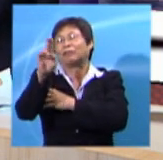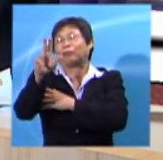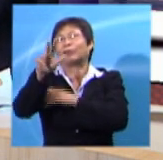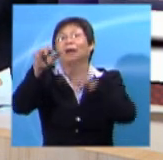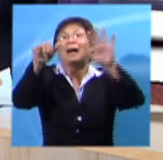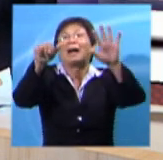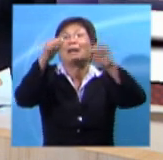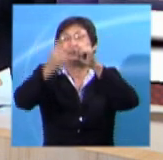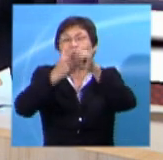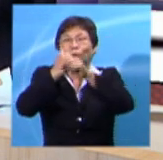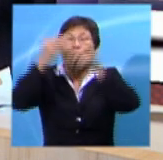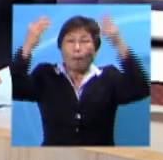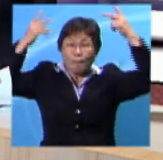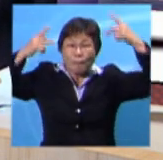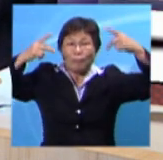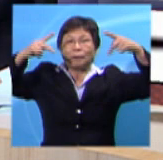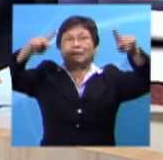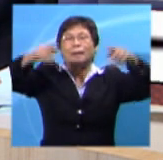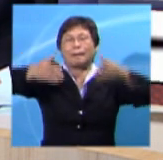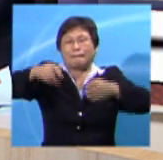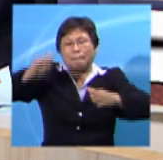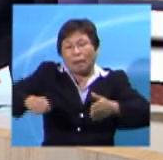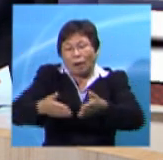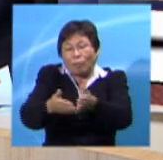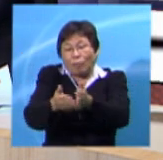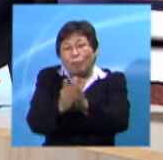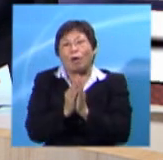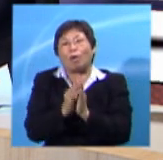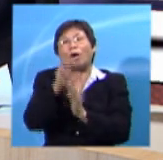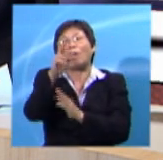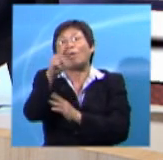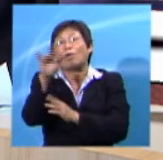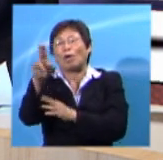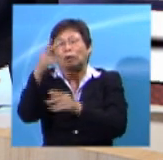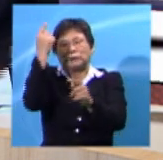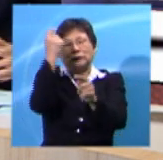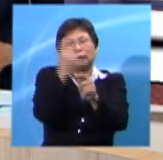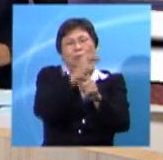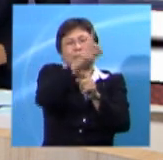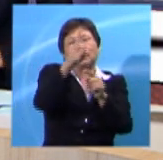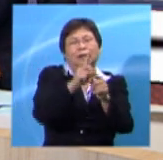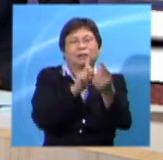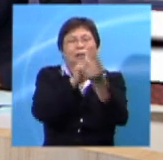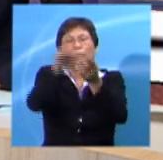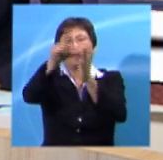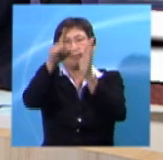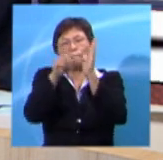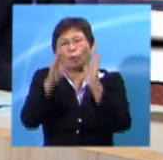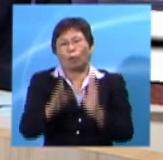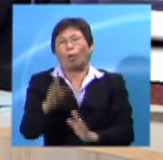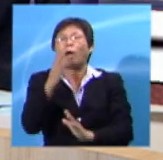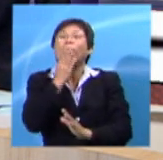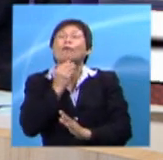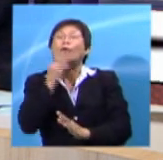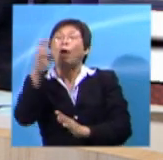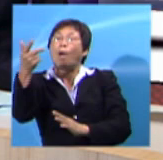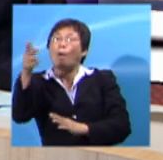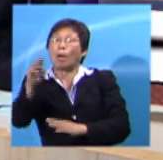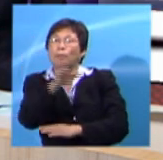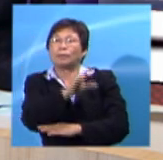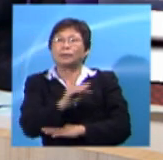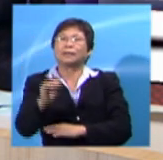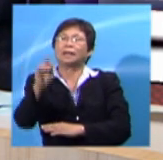tahun lalu presiden mahkamah rayuan Tan Sri Mat raus Sharif menetapkan Tarikh selepas bertemu peguam Anwar RAM karpal sing n